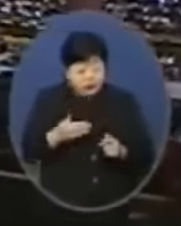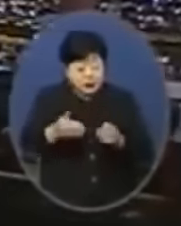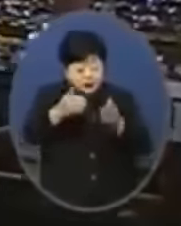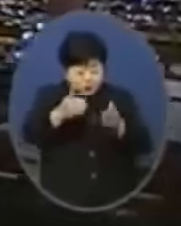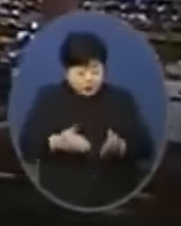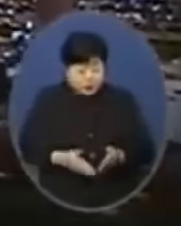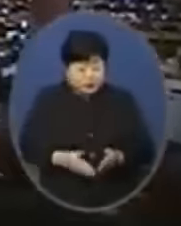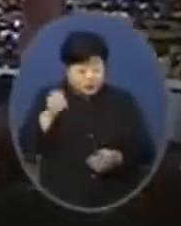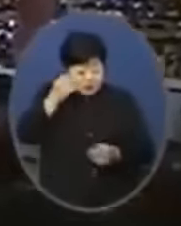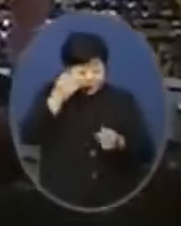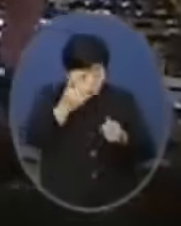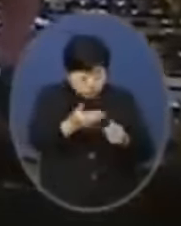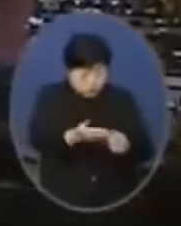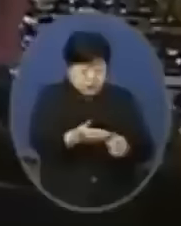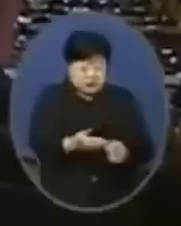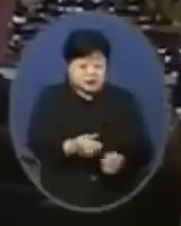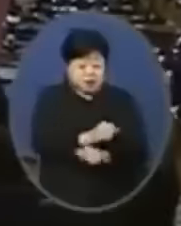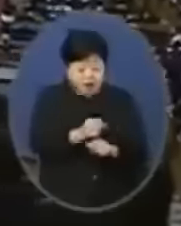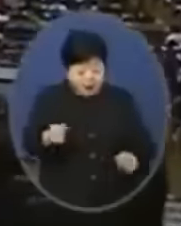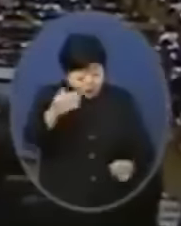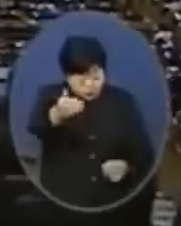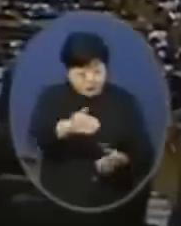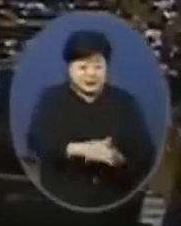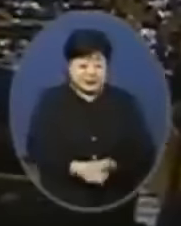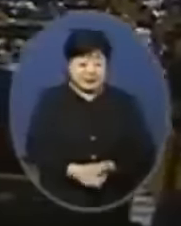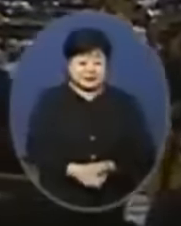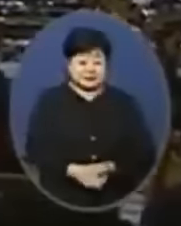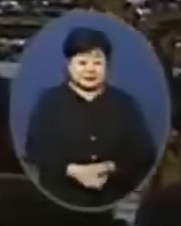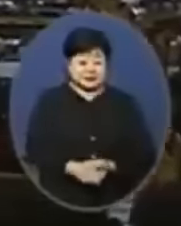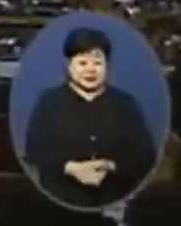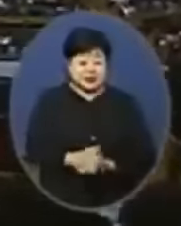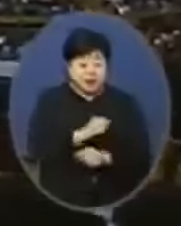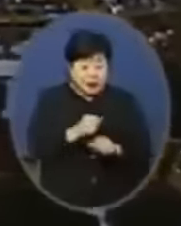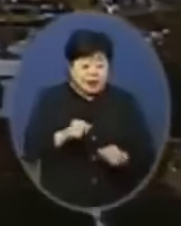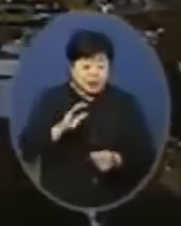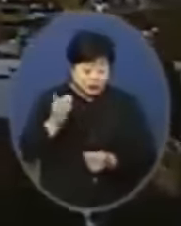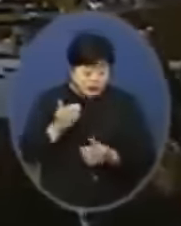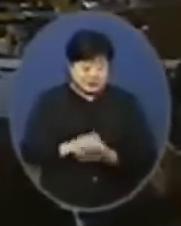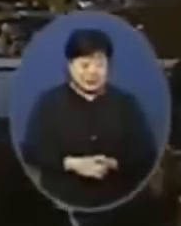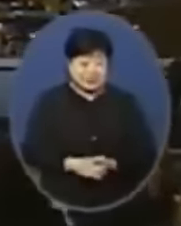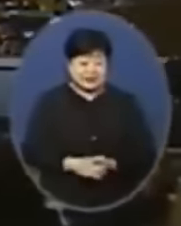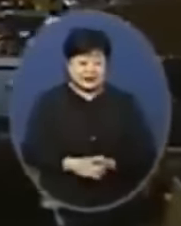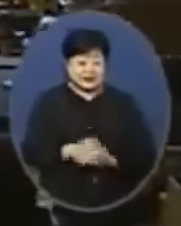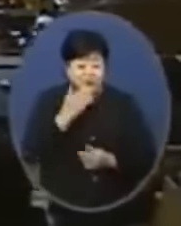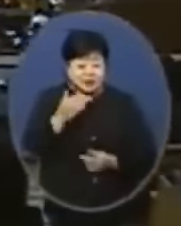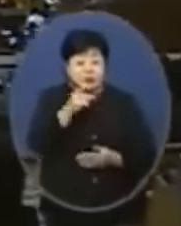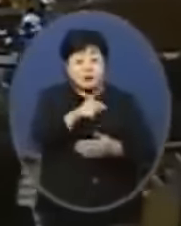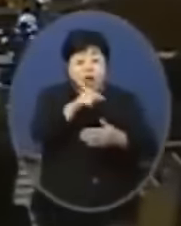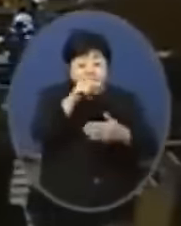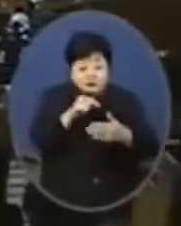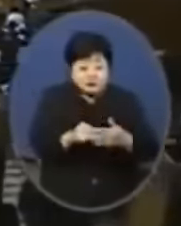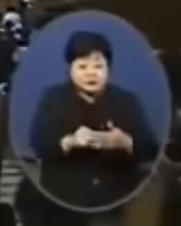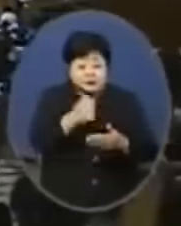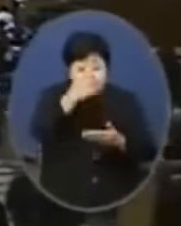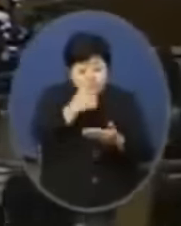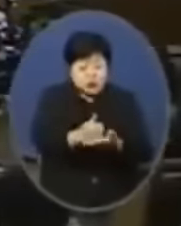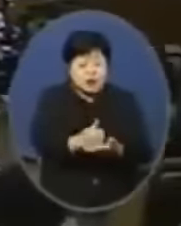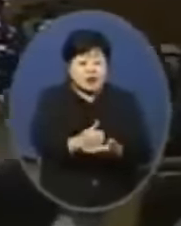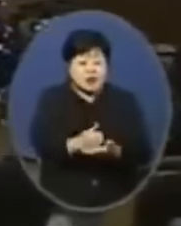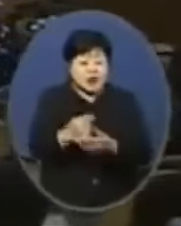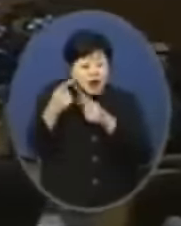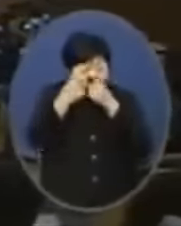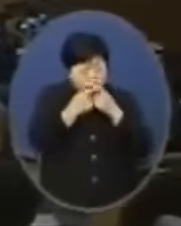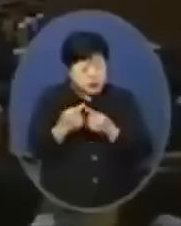통하여 성령을 주어서 해방시켜버린 것입니다. 여러분은 해방된 것입니다. 여러분의 마음을 죄와